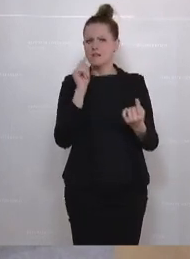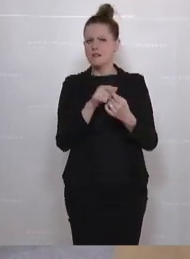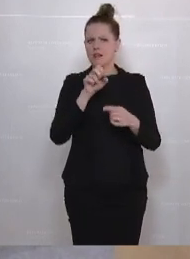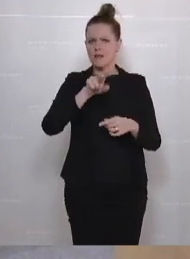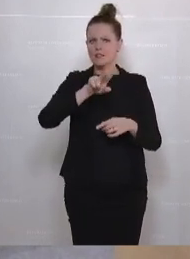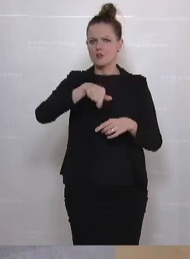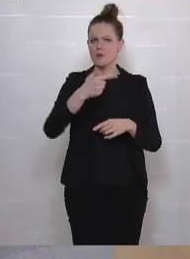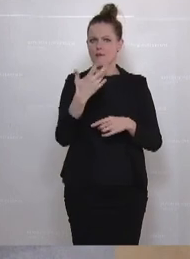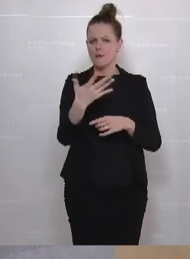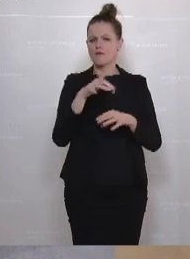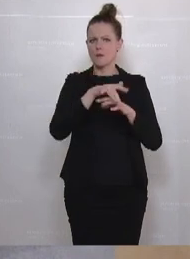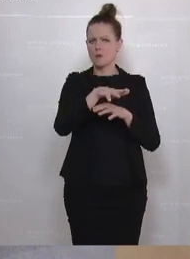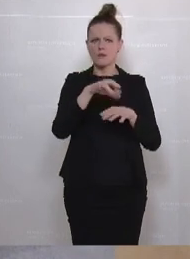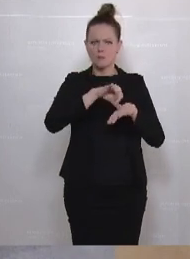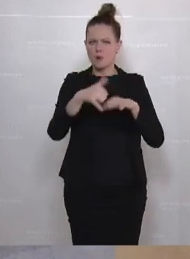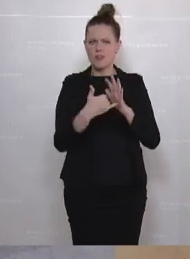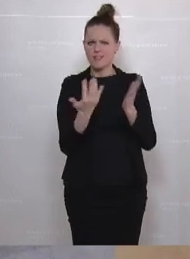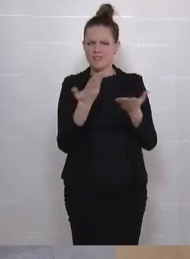Welche Projekte werden da unterstützt?